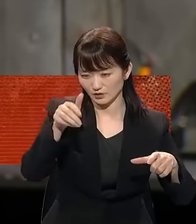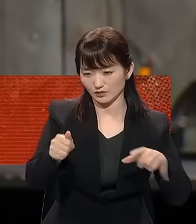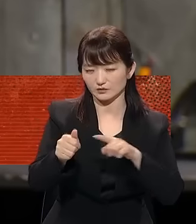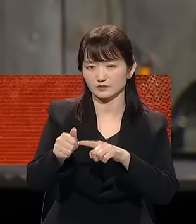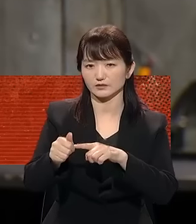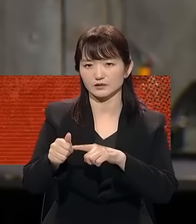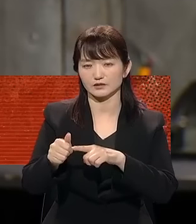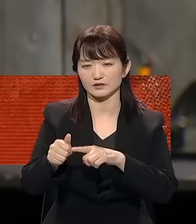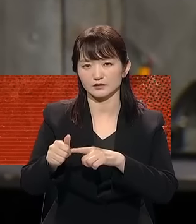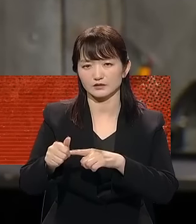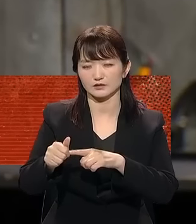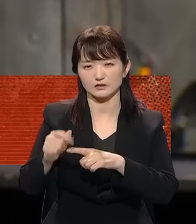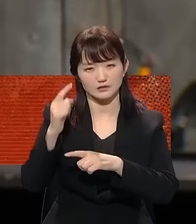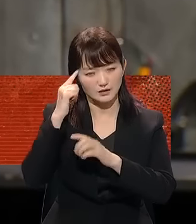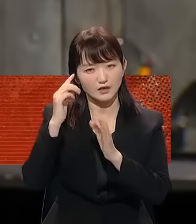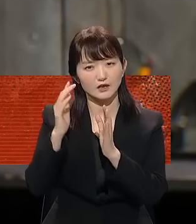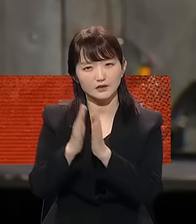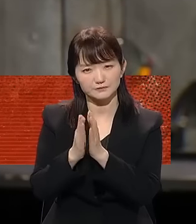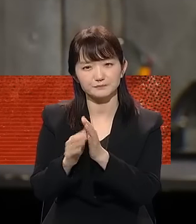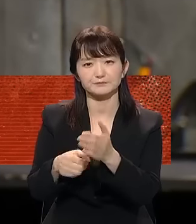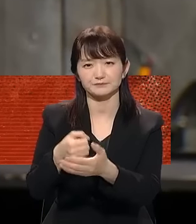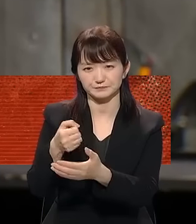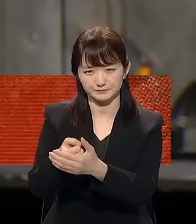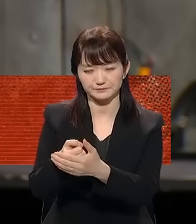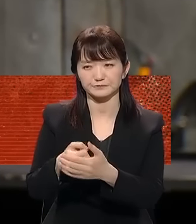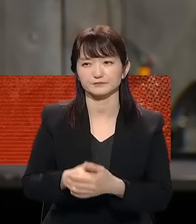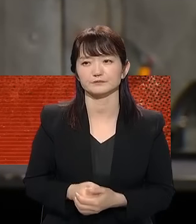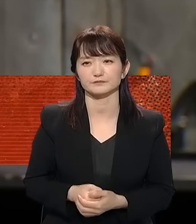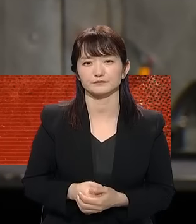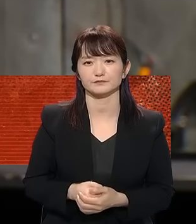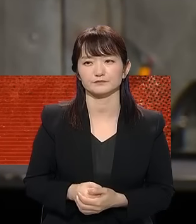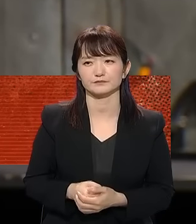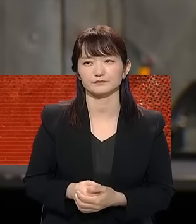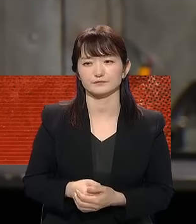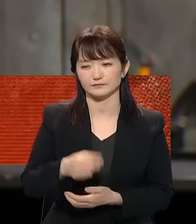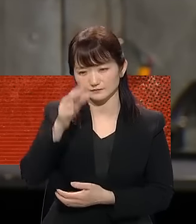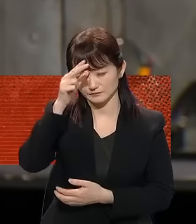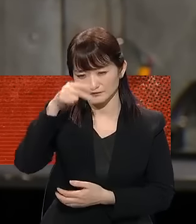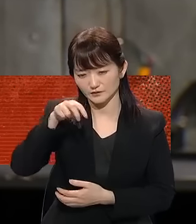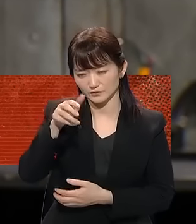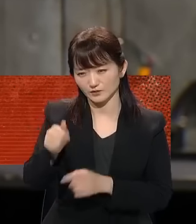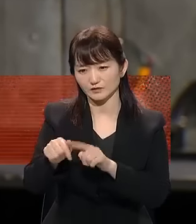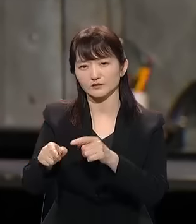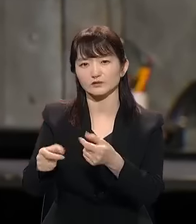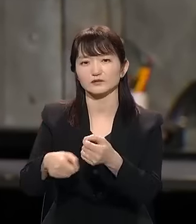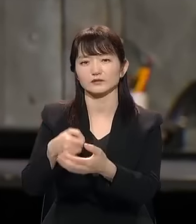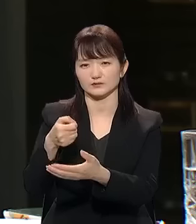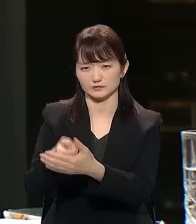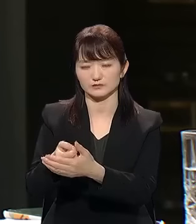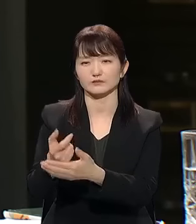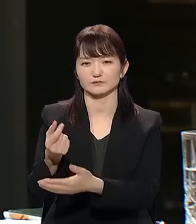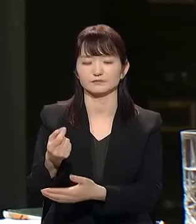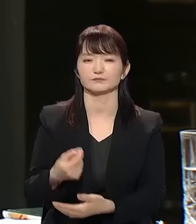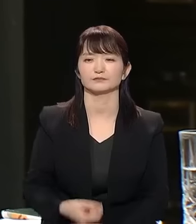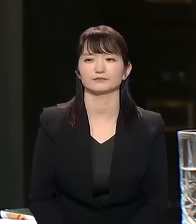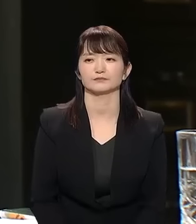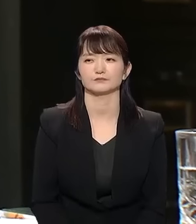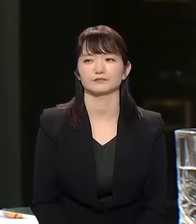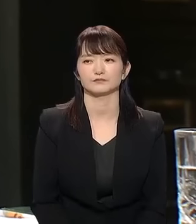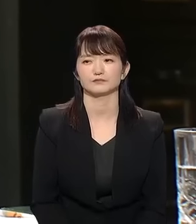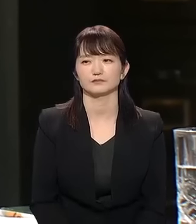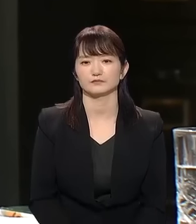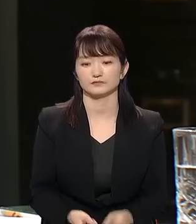결정을 한다라고 하니까 아마 그 해당되는 그 경찰 사장이 그렇게 결심을 한 거 같습니다 자 합의를